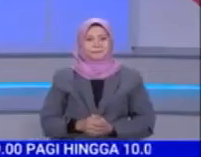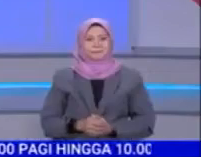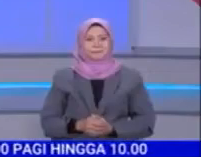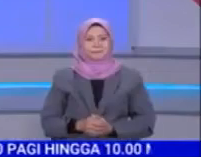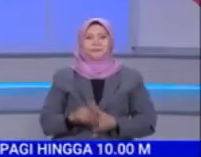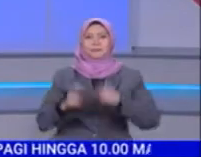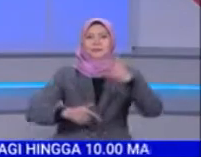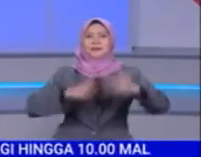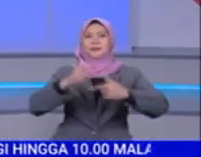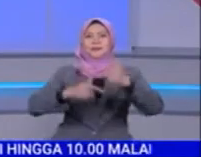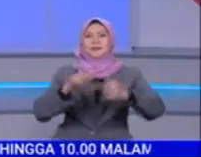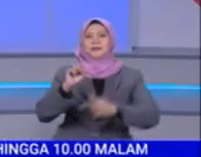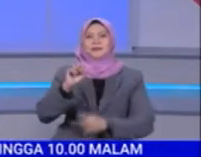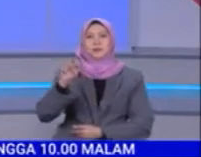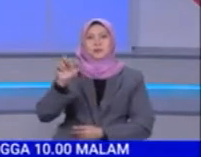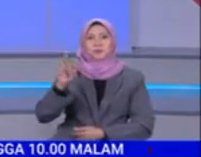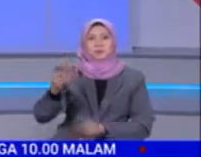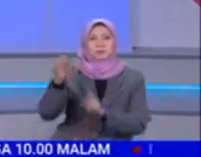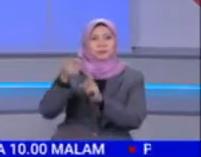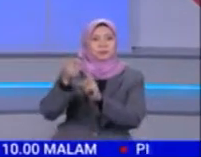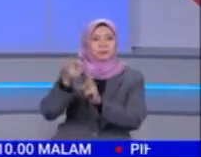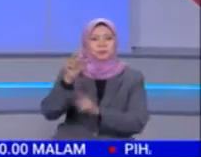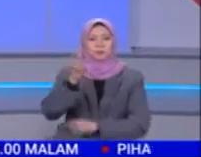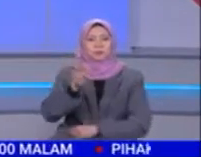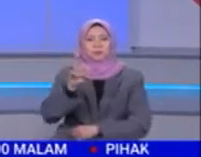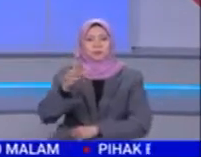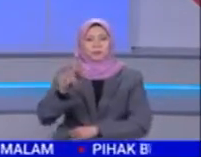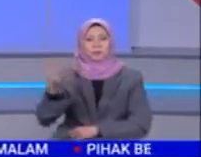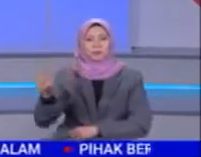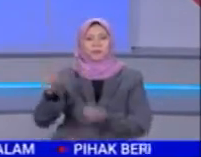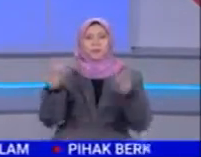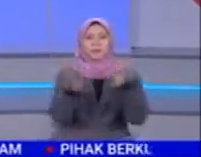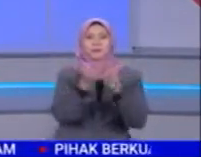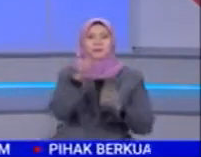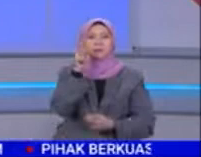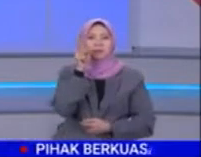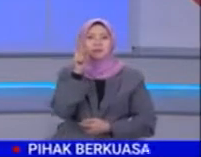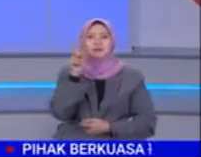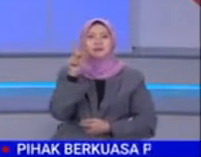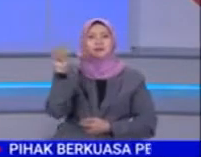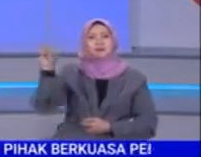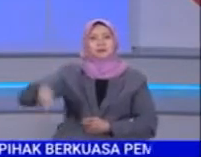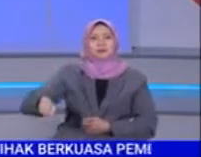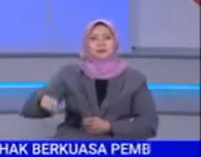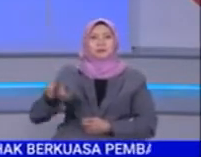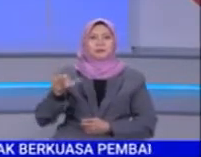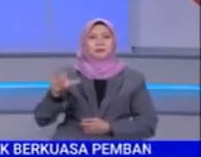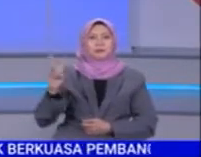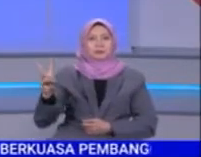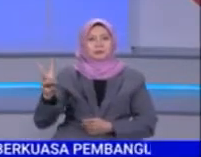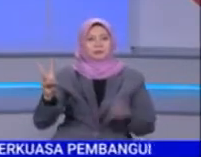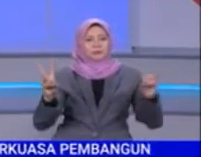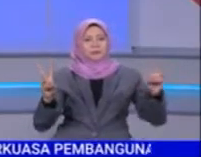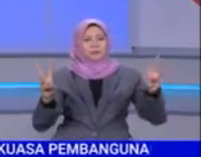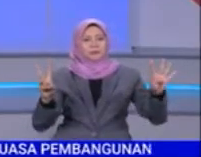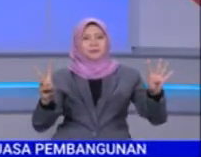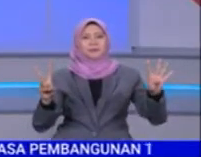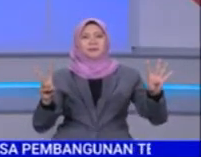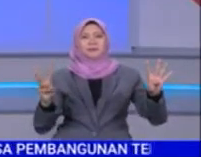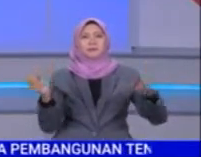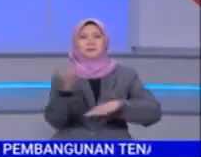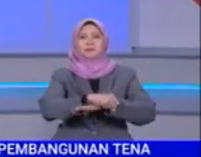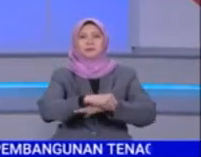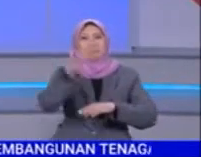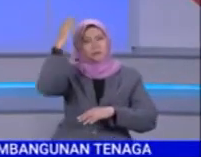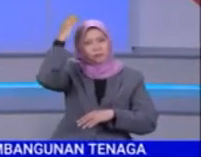Baik, aksi Liga Super Bola Jaring NSL 2022. Pasukan Kedah Sunshine tewas 36-64 menentang